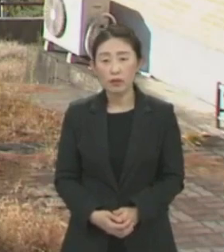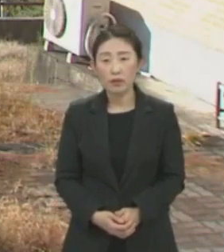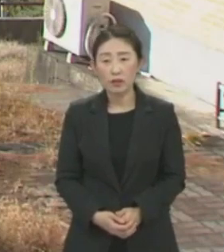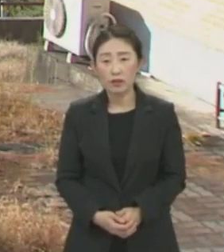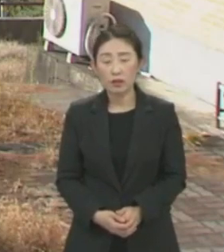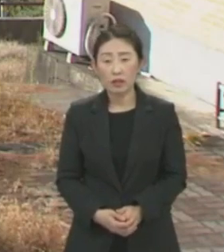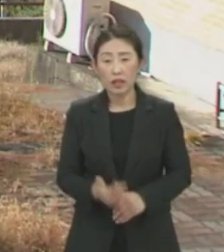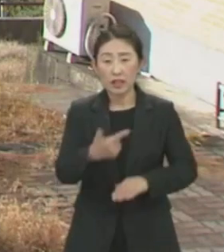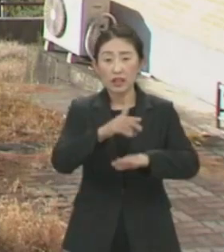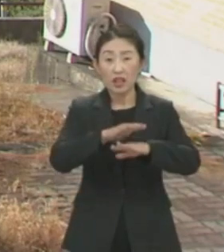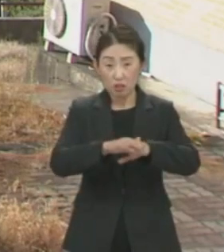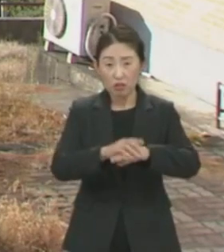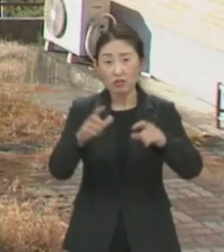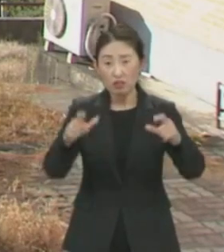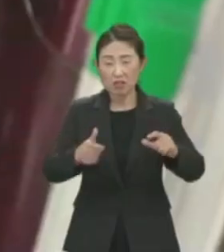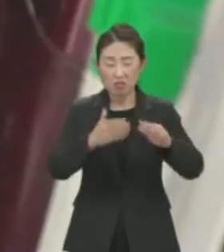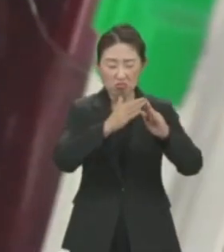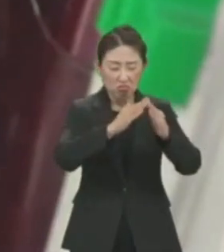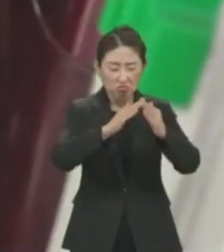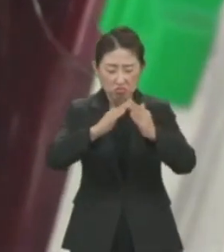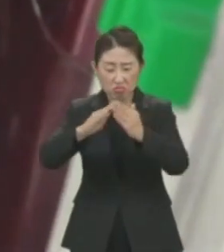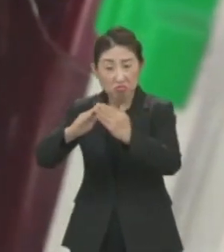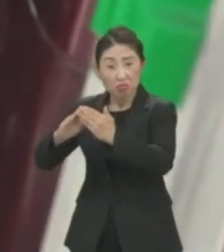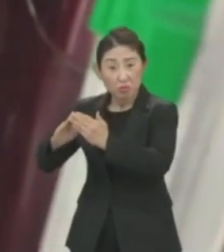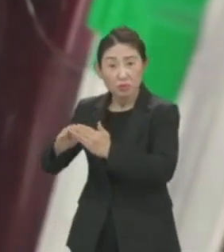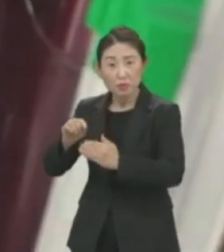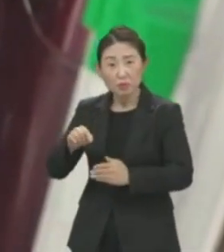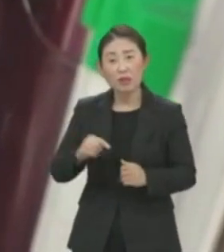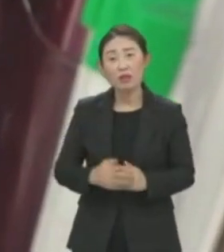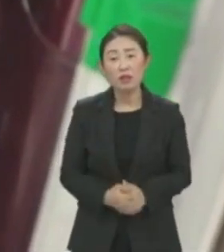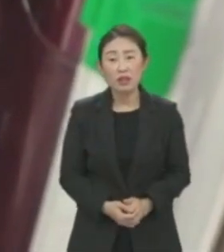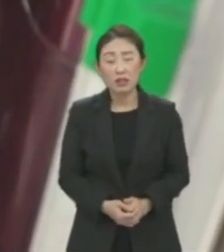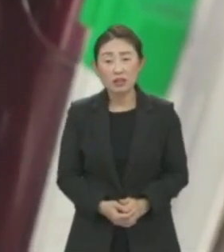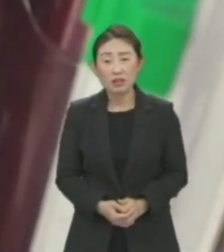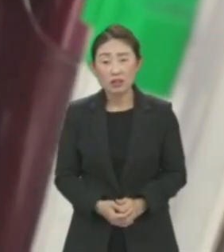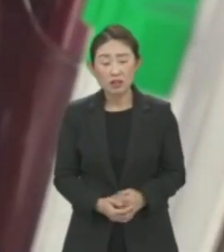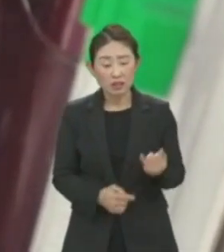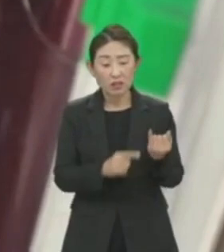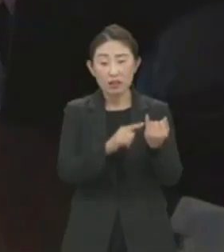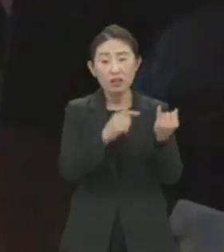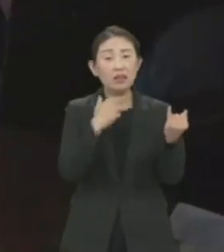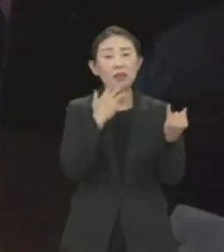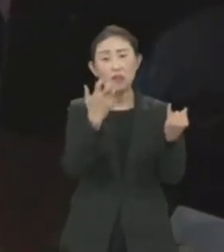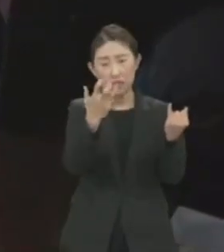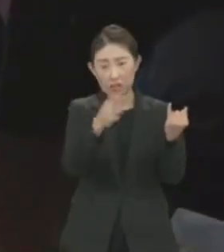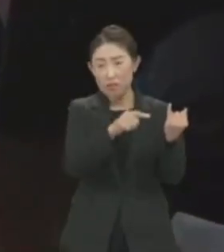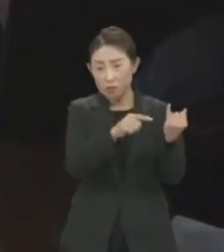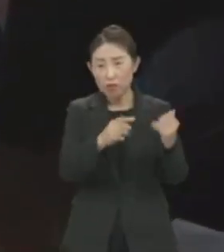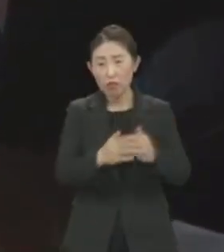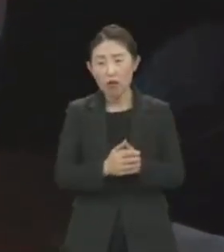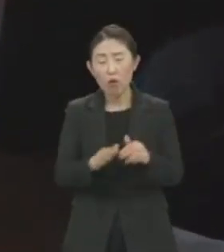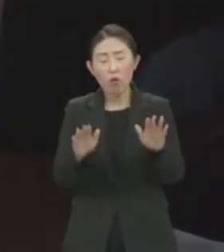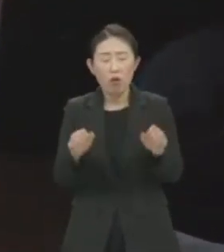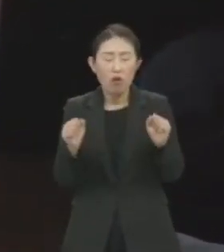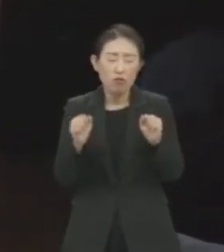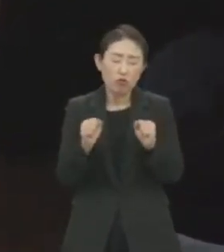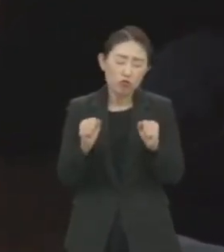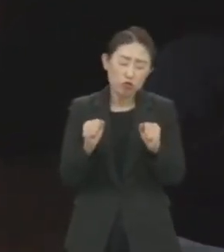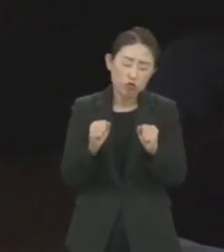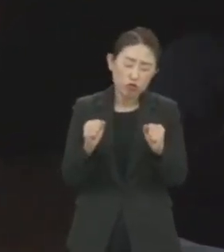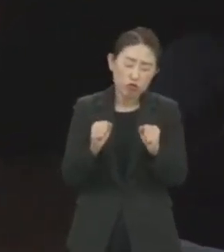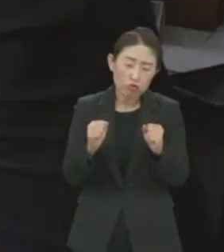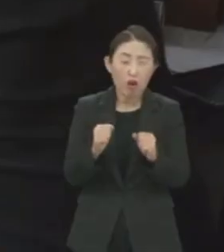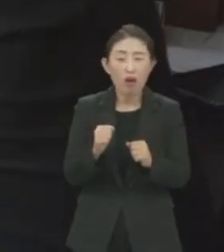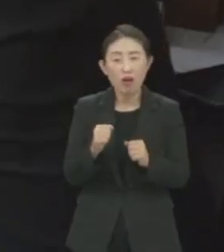오래된 주택들이 다닥다닥 붙어있는 대전의 한 주택가. 이곳에 살고 있는 80대 어르신은 올해 겨울이 부쩍